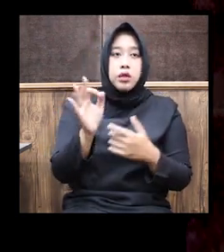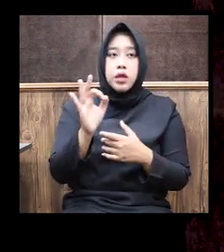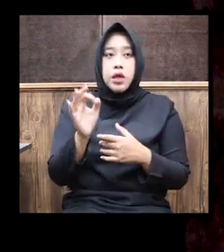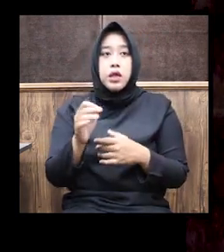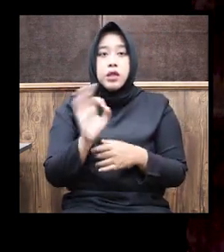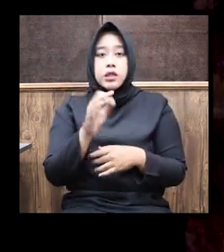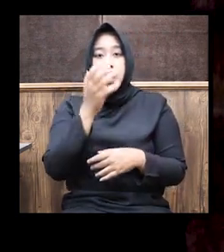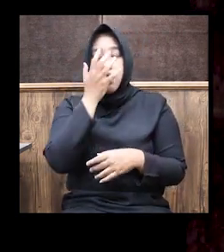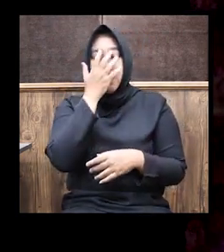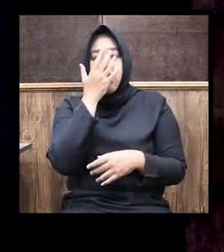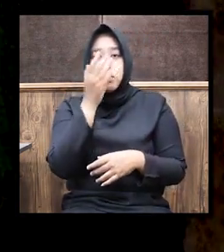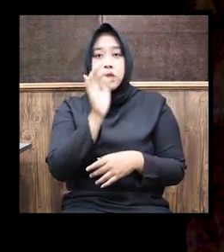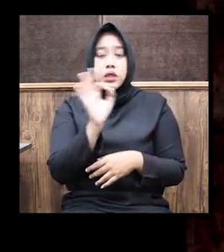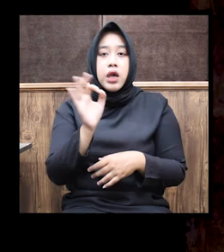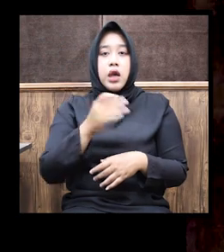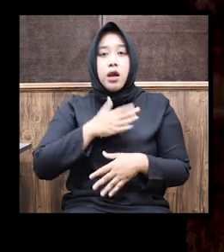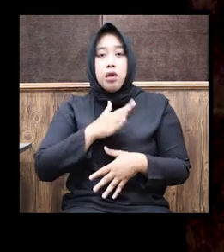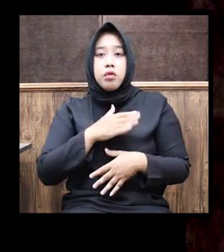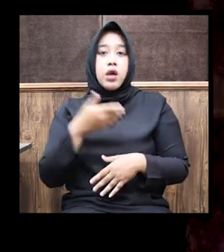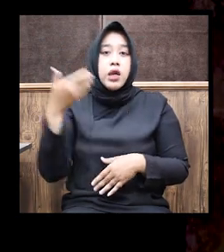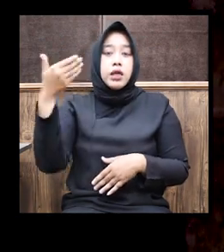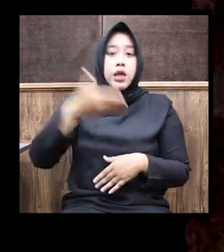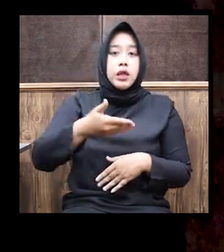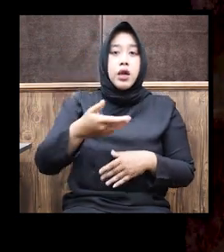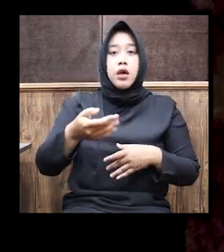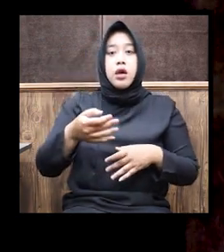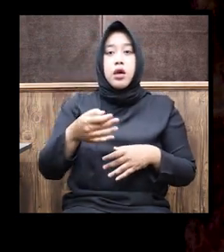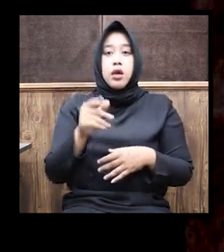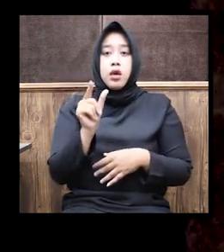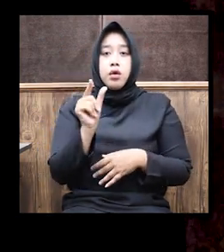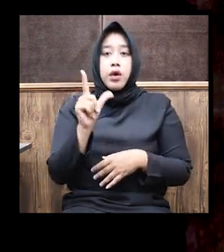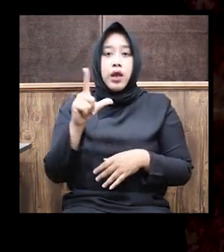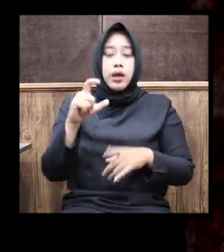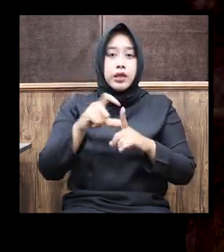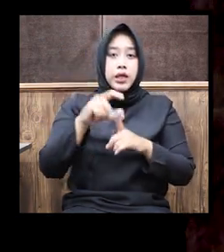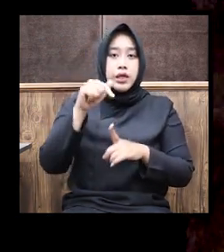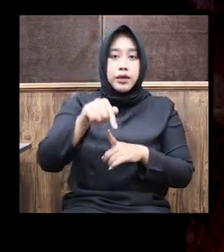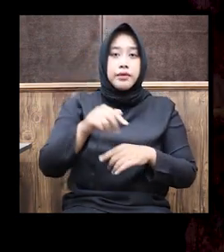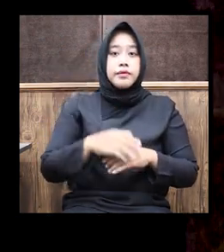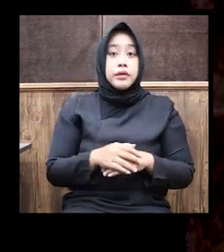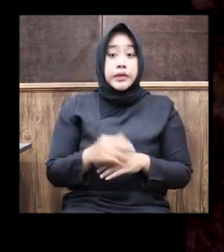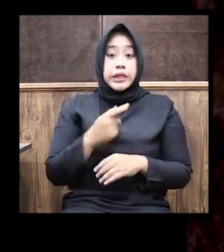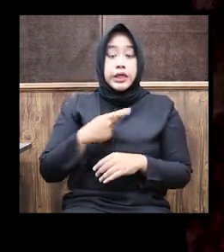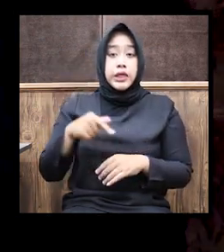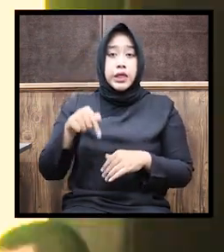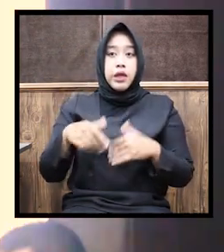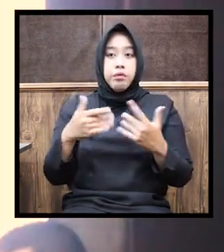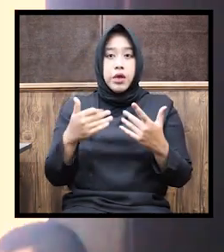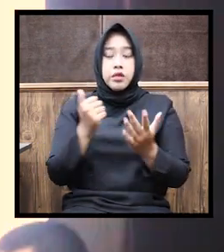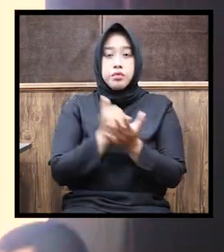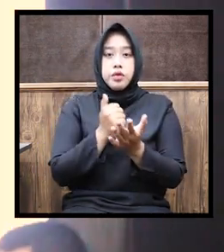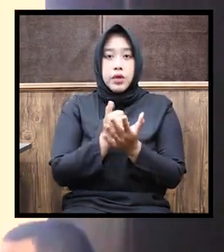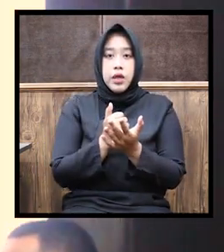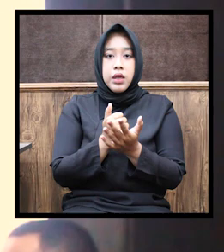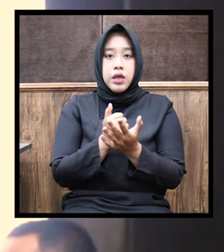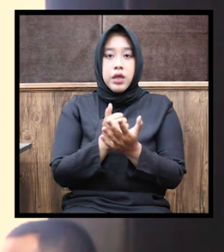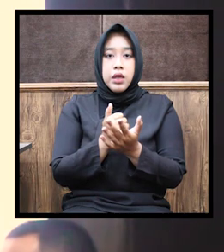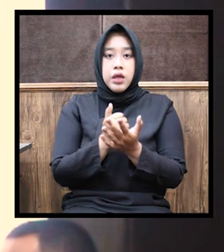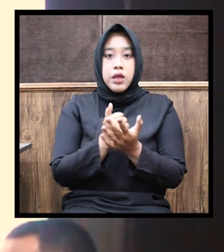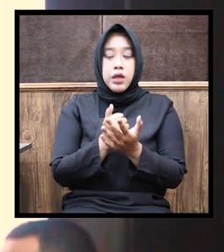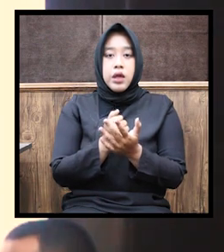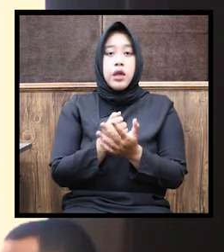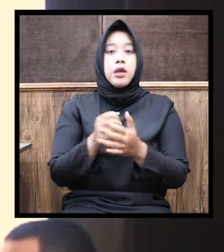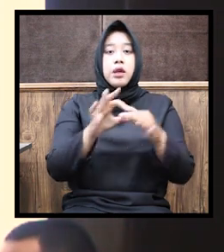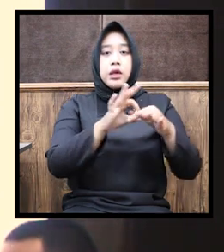jangan jangan ragu untuk datang ke Unit pelayanan kami seperti itu jadi kita berjalan